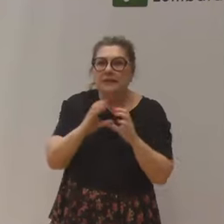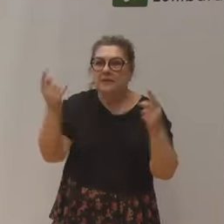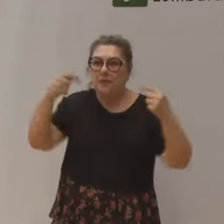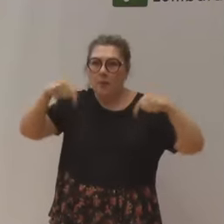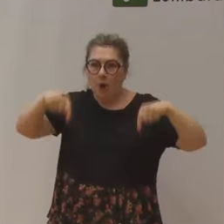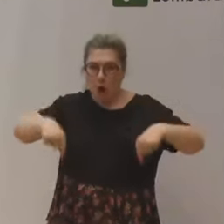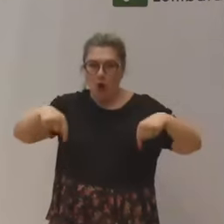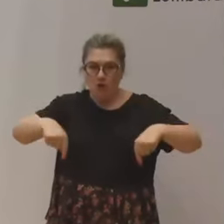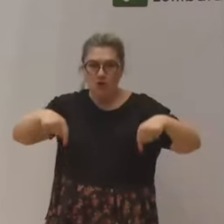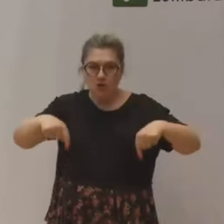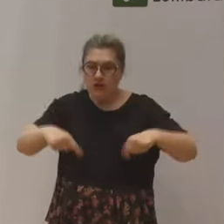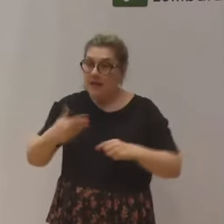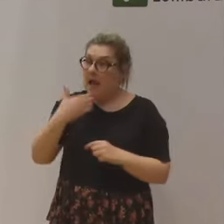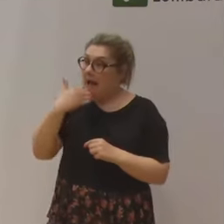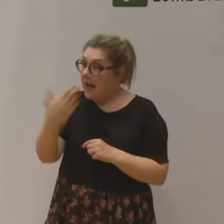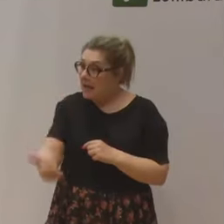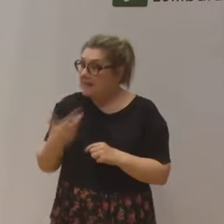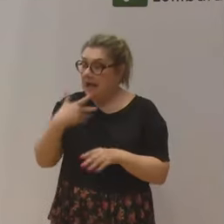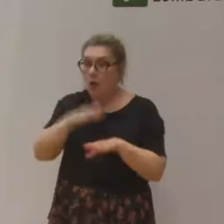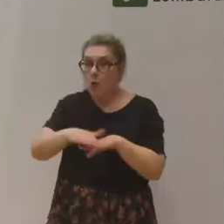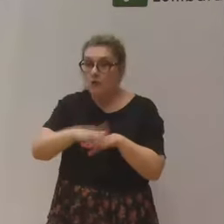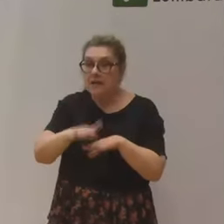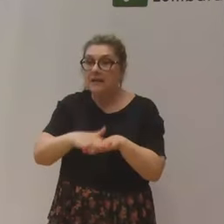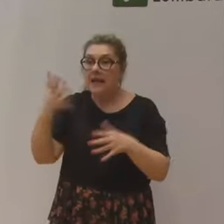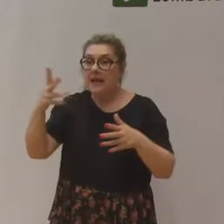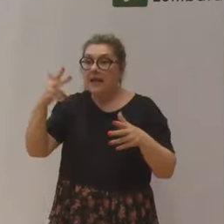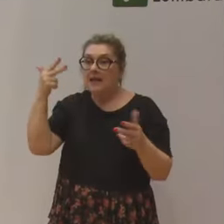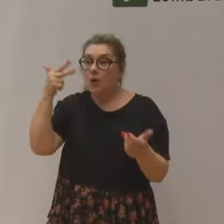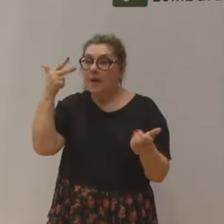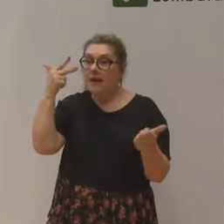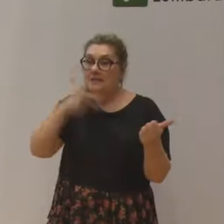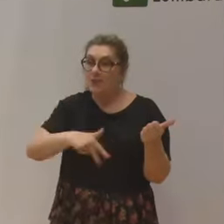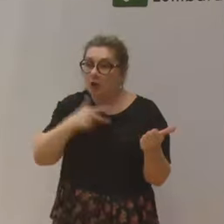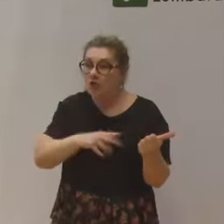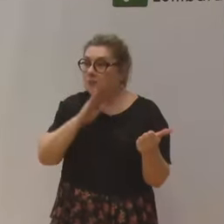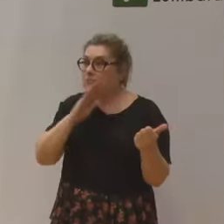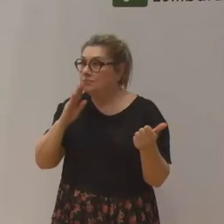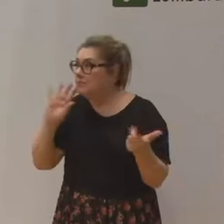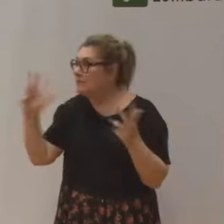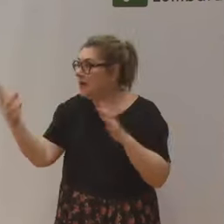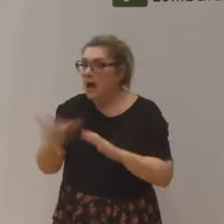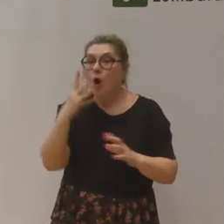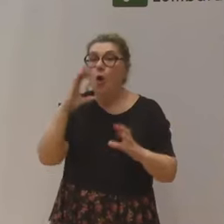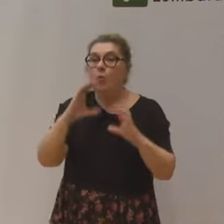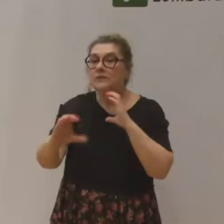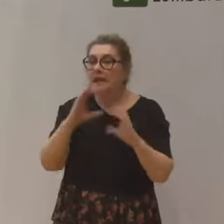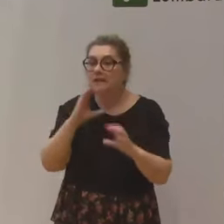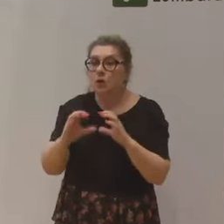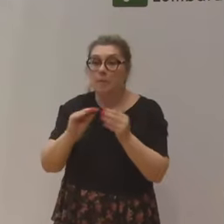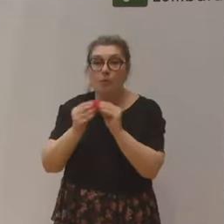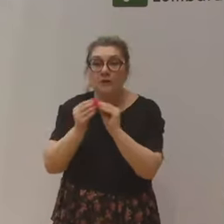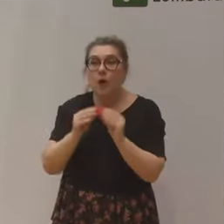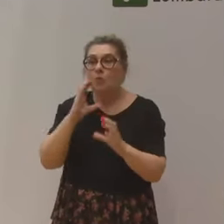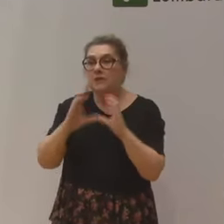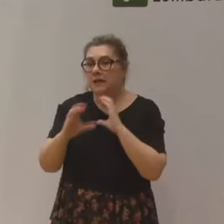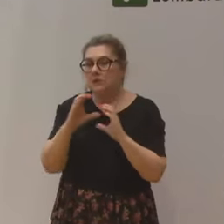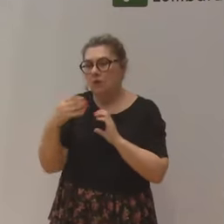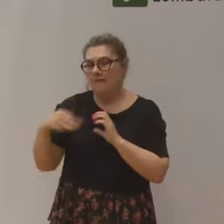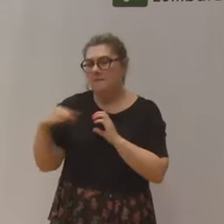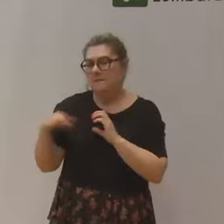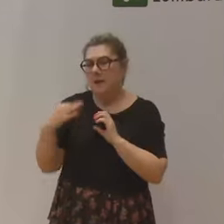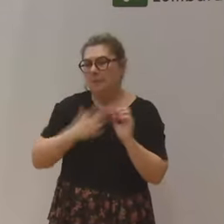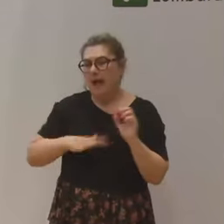oggi, anche grazie all'utilizzo dei social, è sicuramente una comunicazione, una modalità di comunicazione